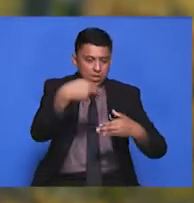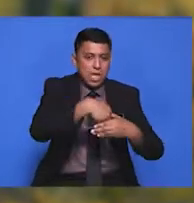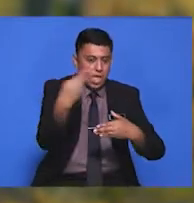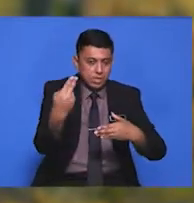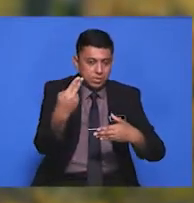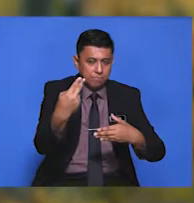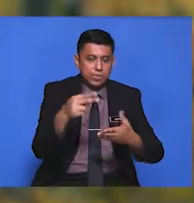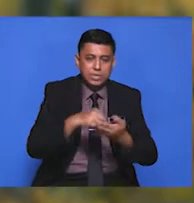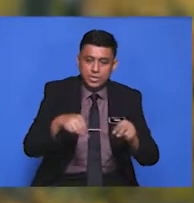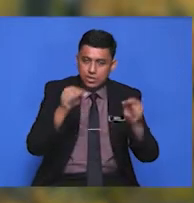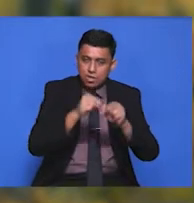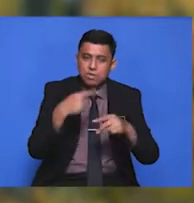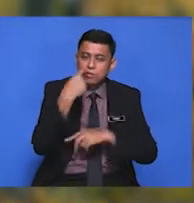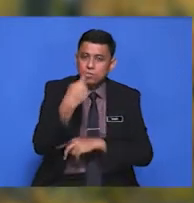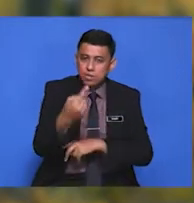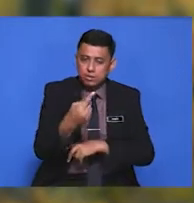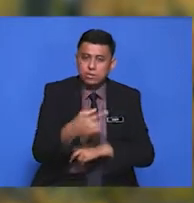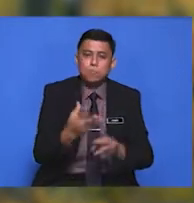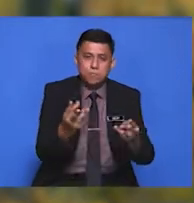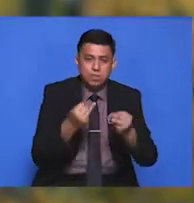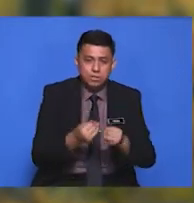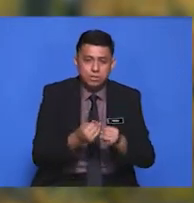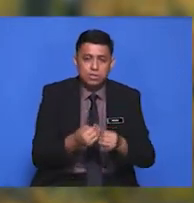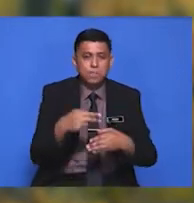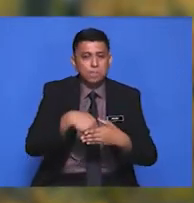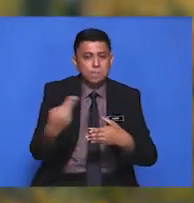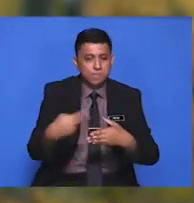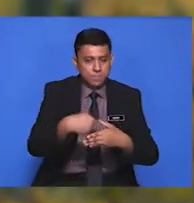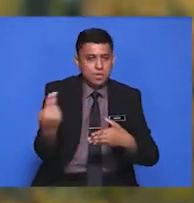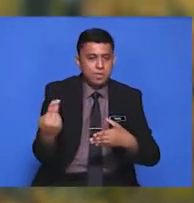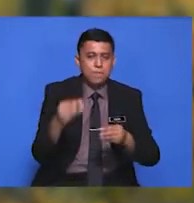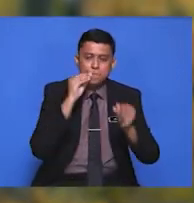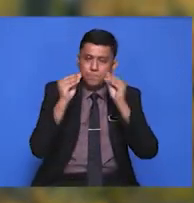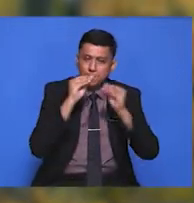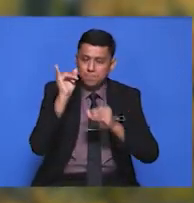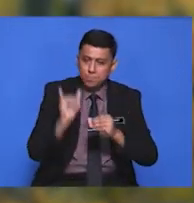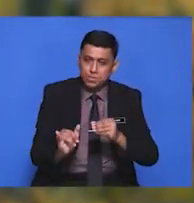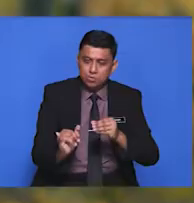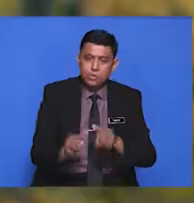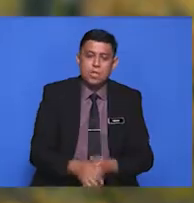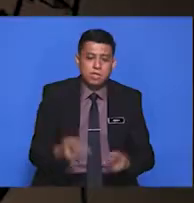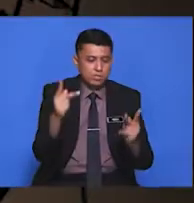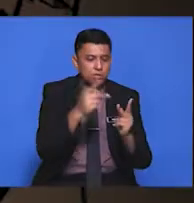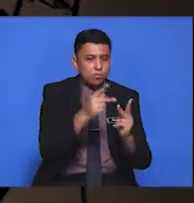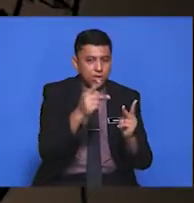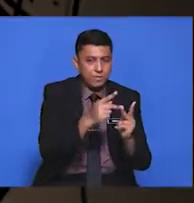nilai tersebut, murid-murid dikehendaki menghasilkan pengajaran yang